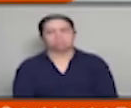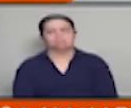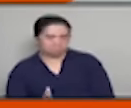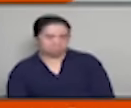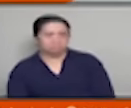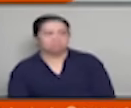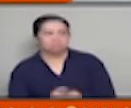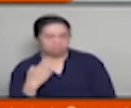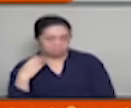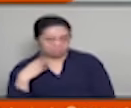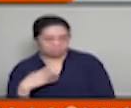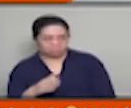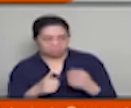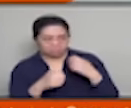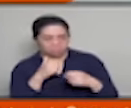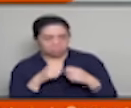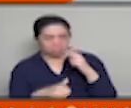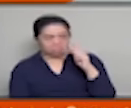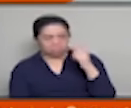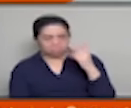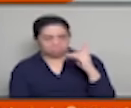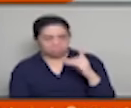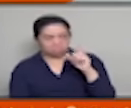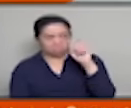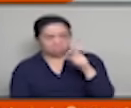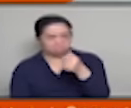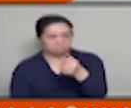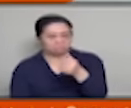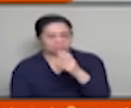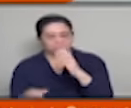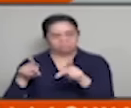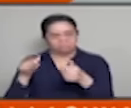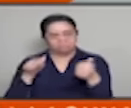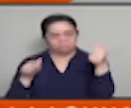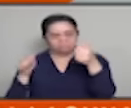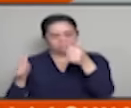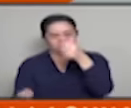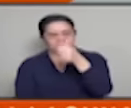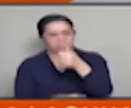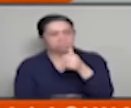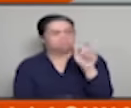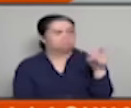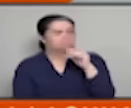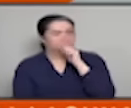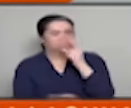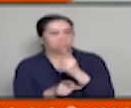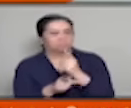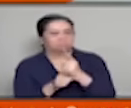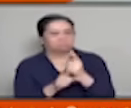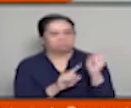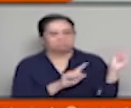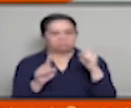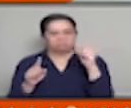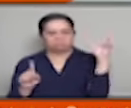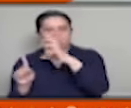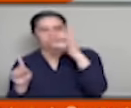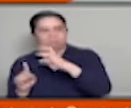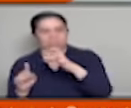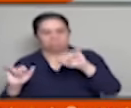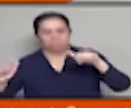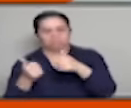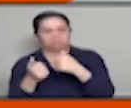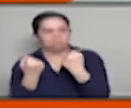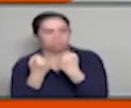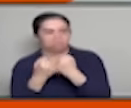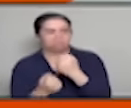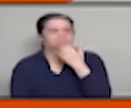po. Chairman, kung may problema si kagawad sa kanyang mga constituent, hindi po tama yung lulusubi niya at hamunin niya